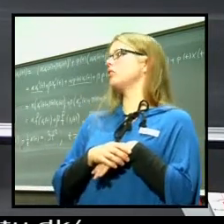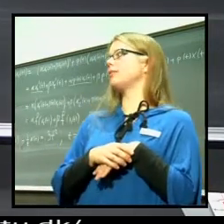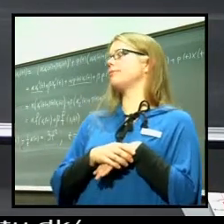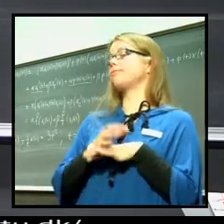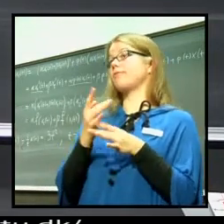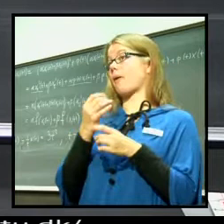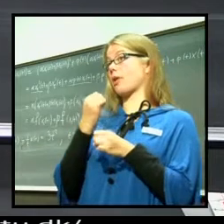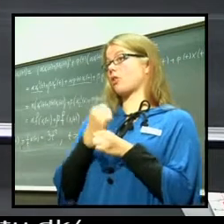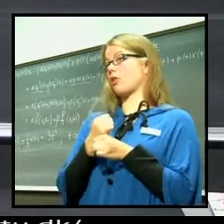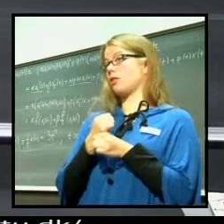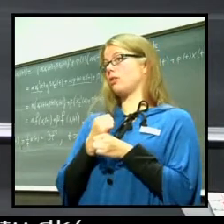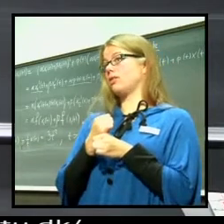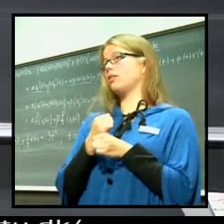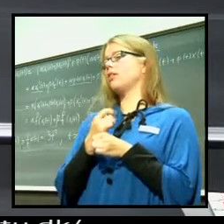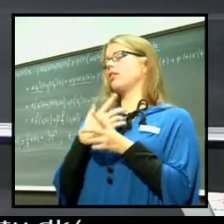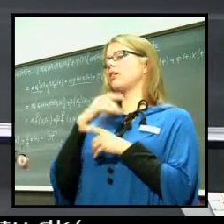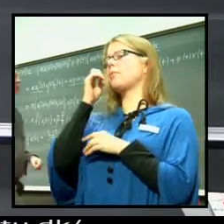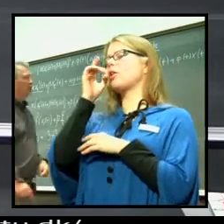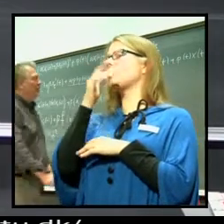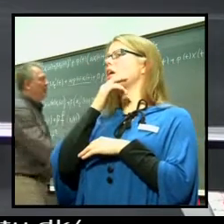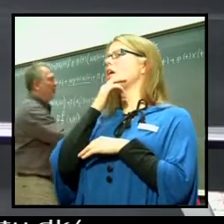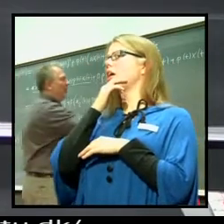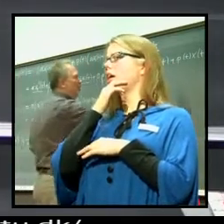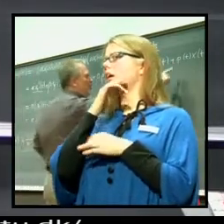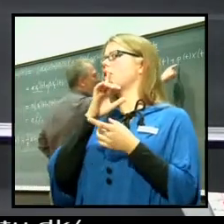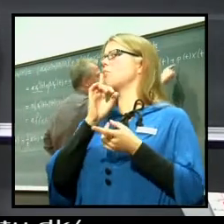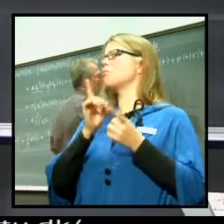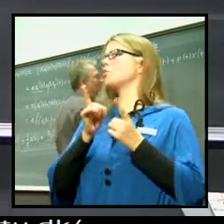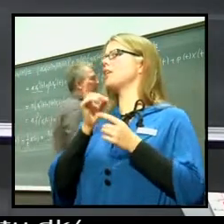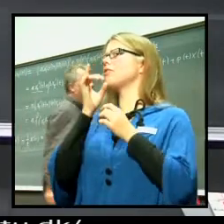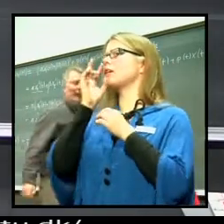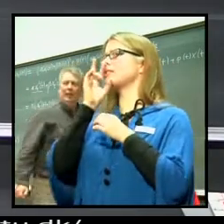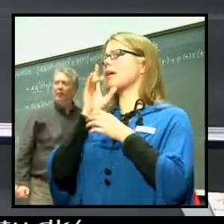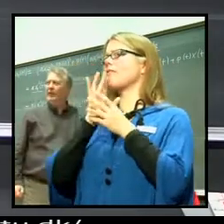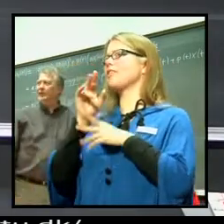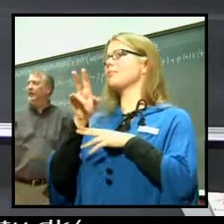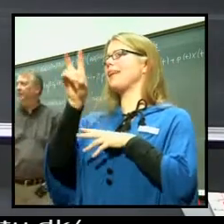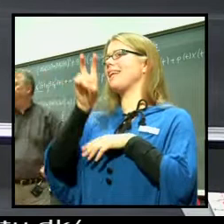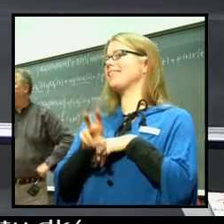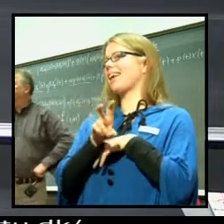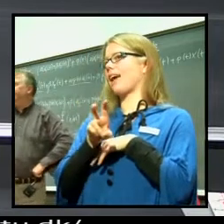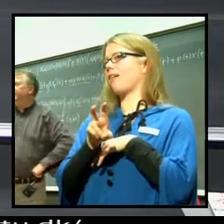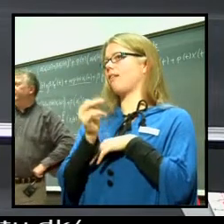det man gør, det er, at man opdager, at det kunne jo måske være enormt smart at integrere lille p af t.